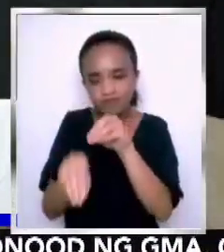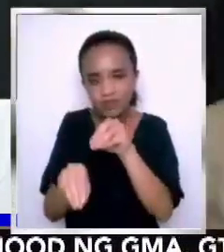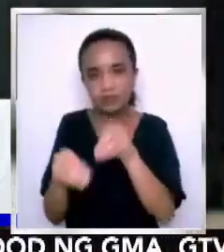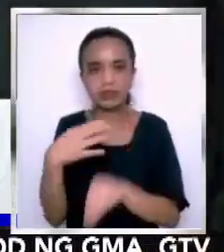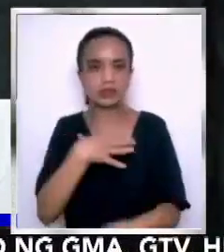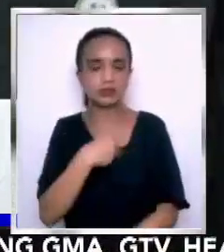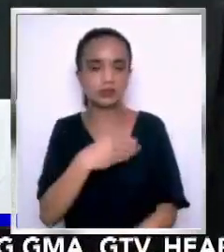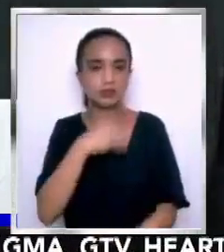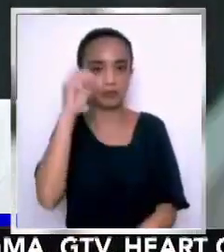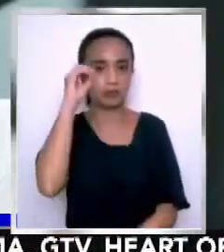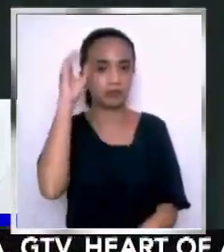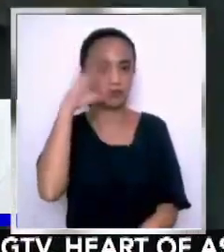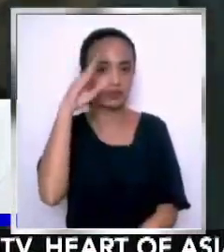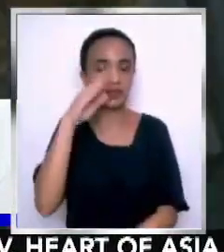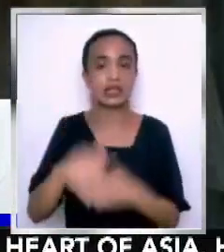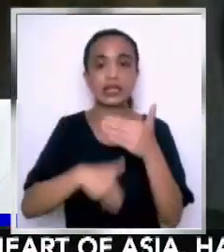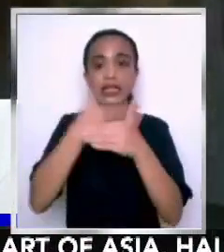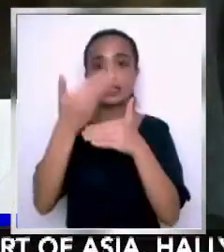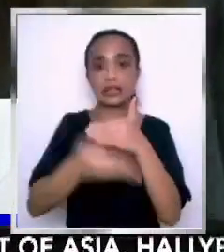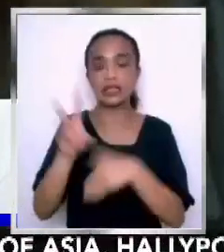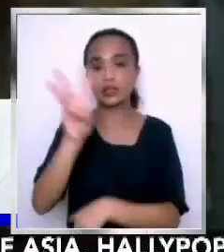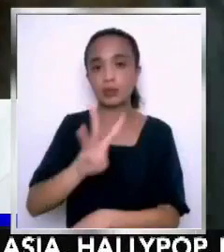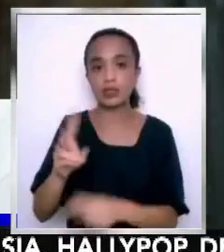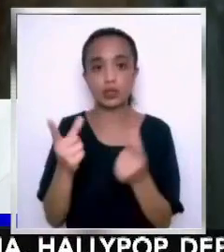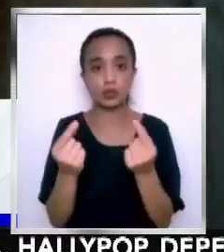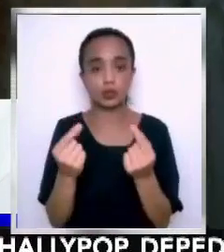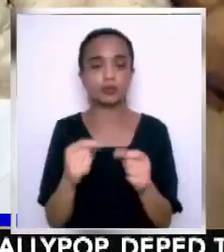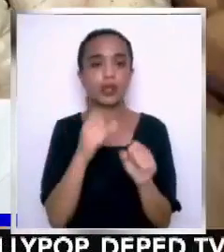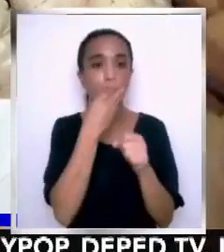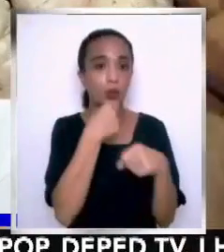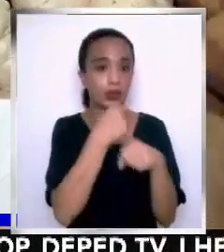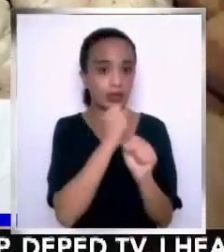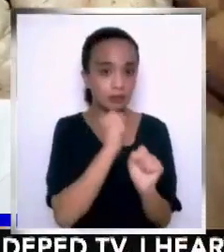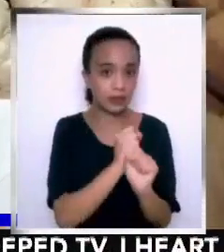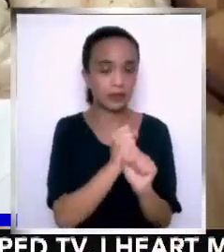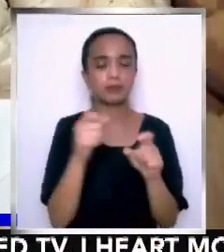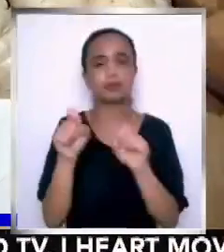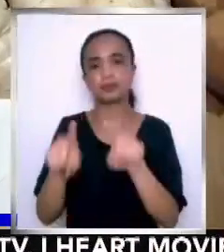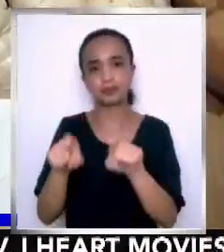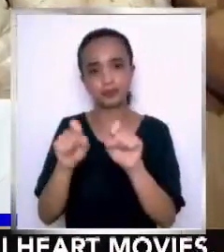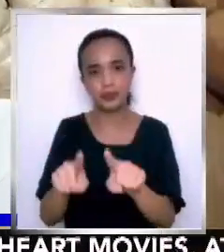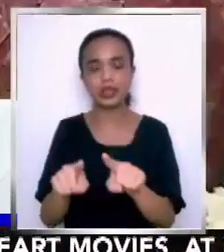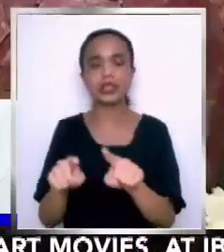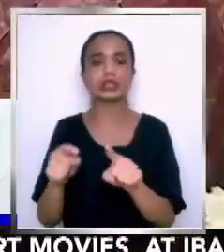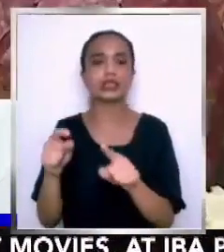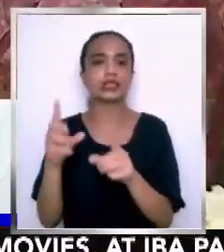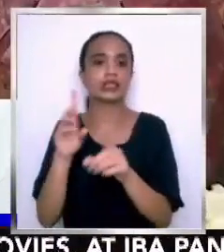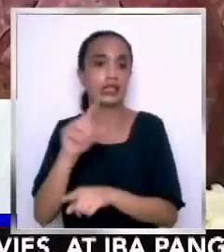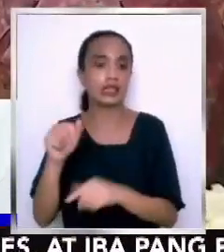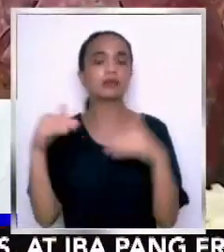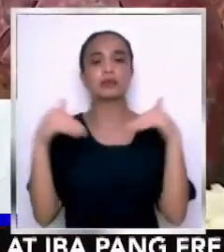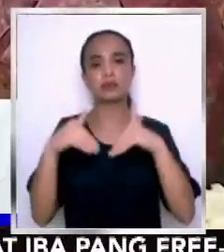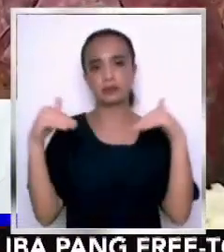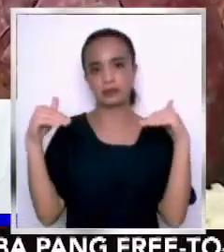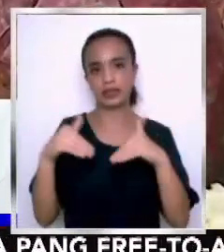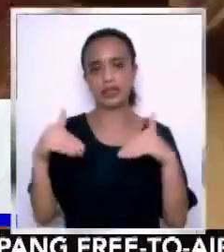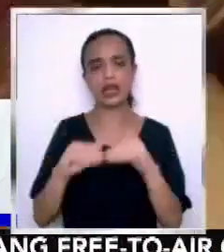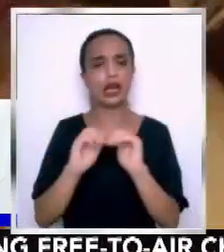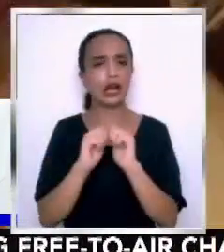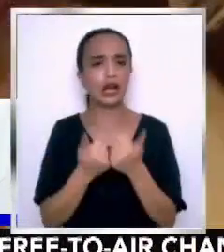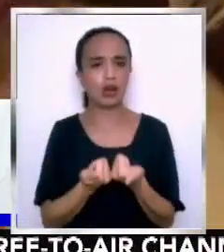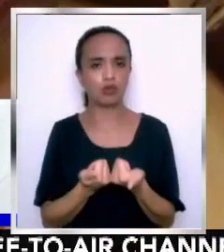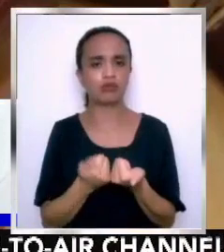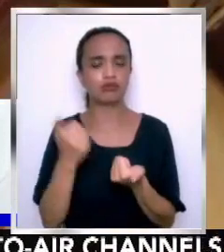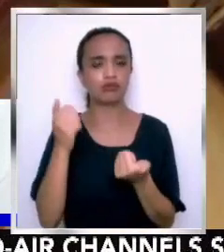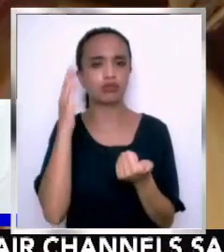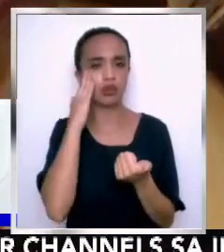Miyerkules, magpupulong ang DA at producers, traders at retailers para talakayin kung gaano karami ang iaangkat na sibuyas at magkano ang